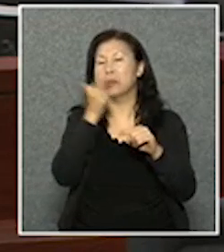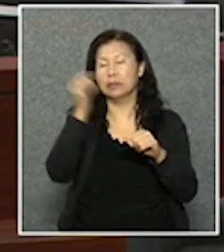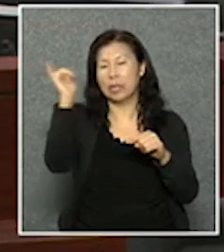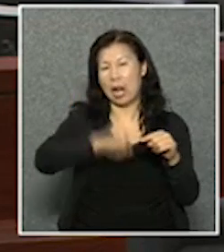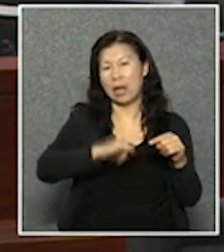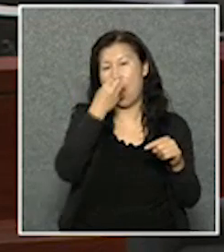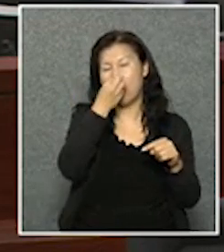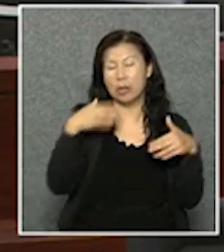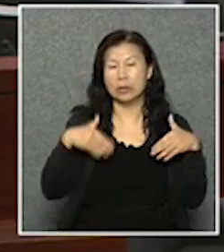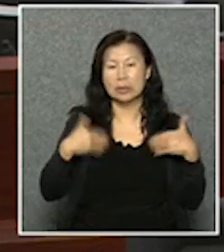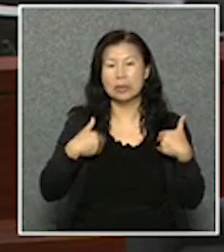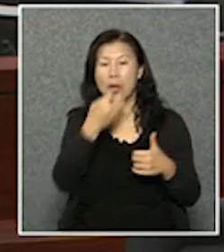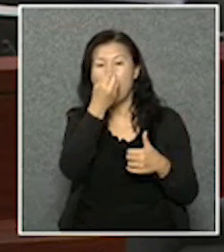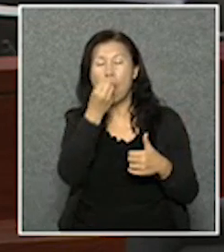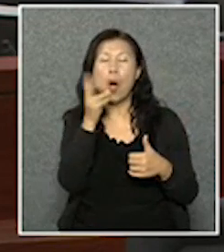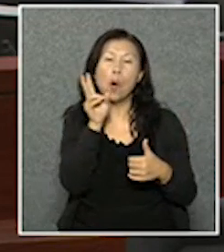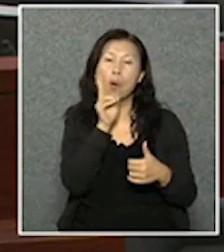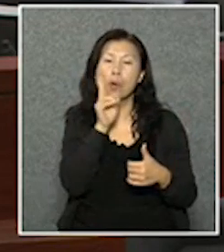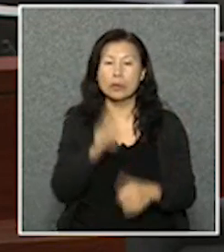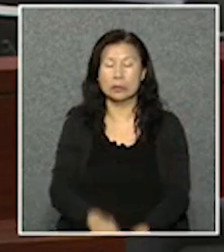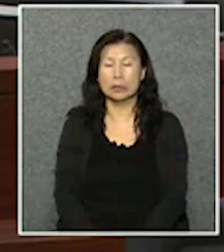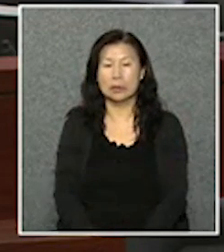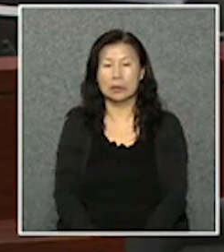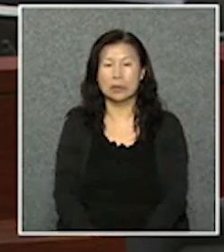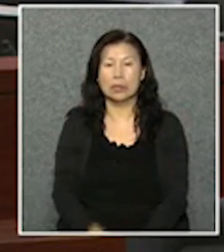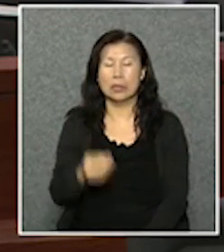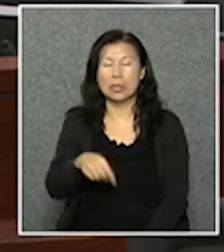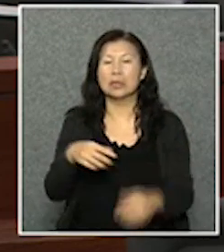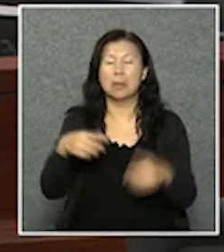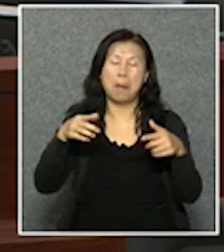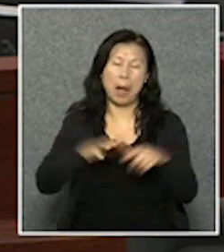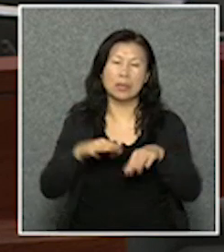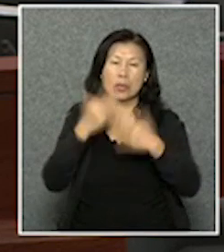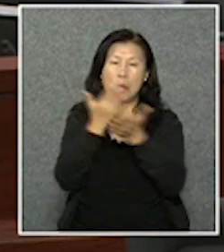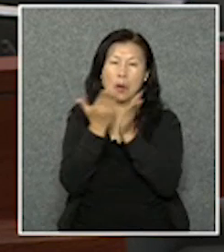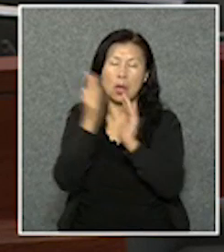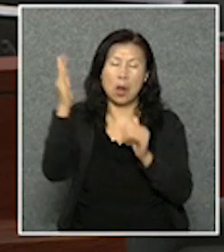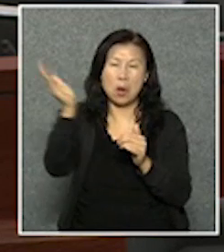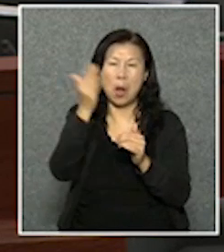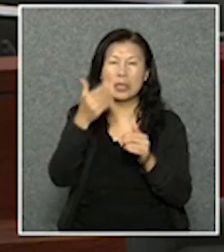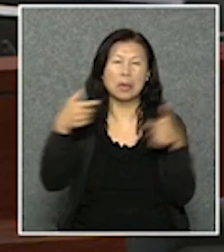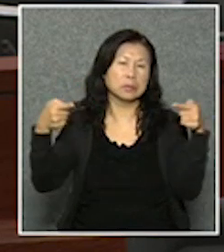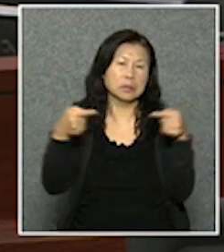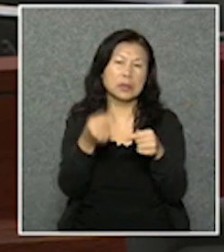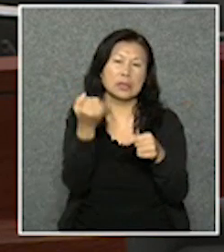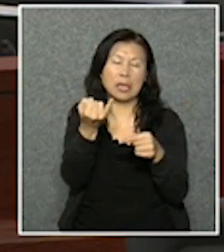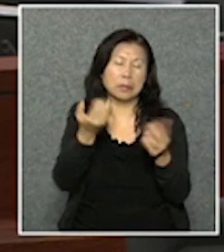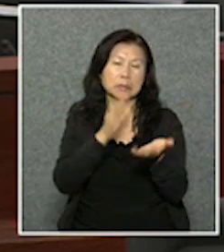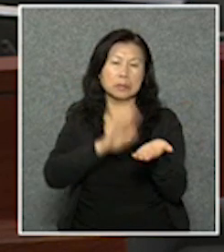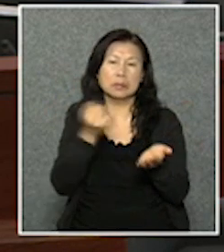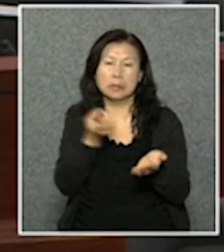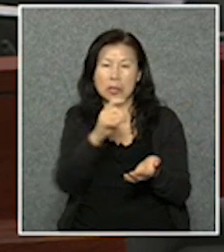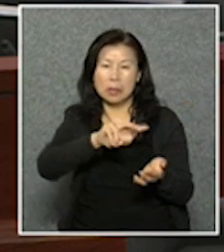OK 嚇，又講到香港而家好似即係越嚟越差啦個旅遊嗰個情況。假如我哋揾呢一班議